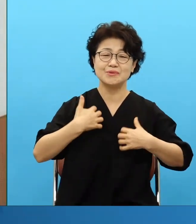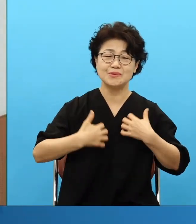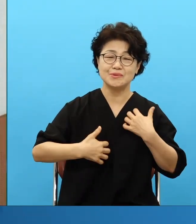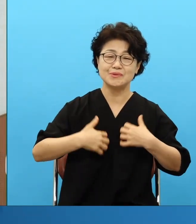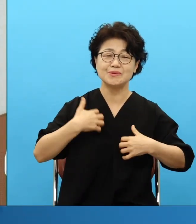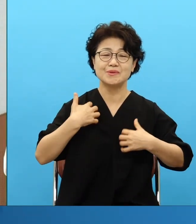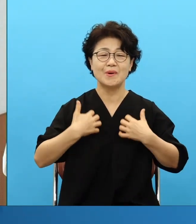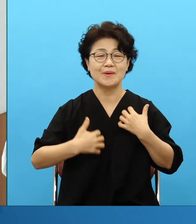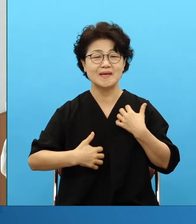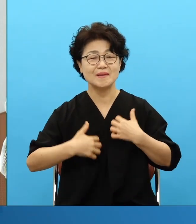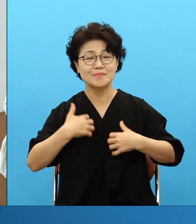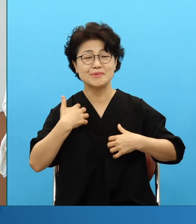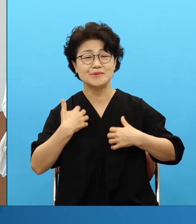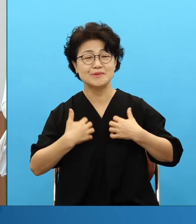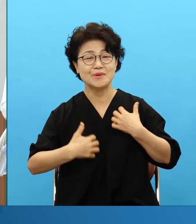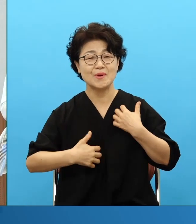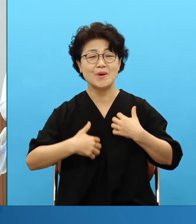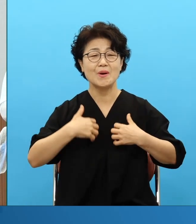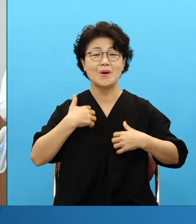기쁘고